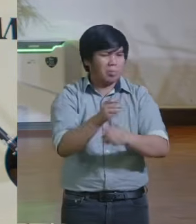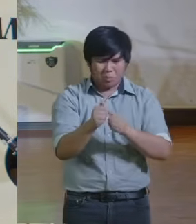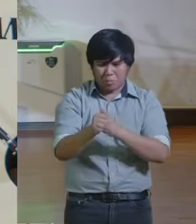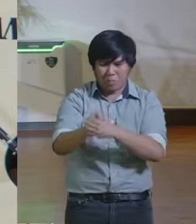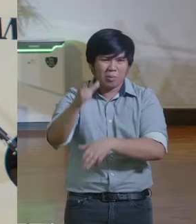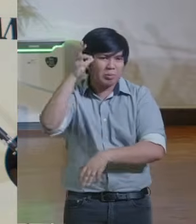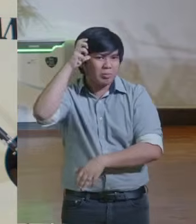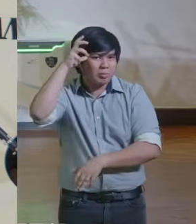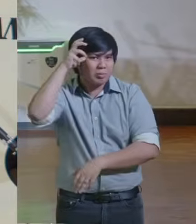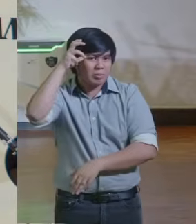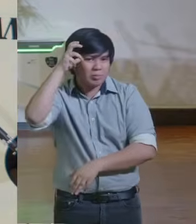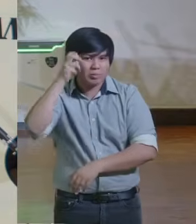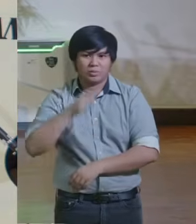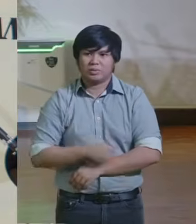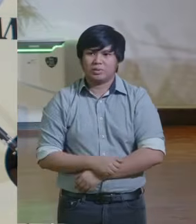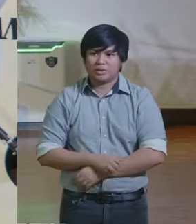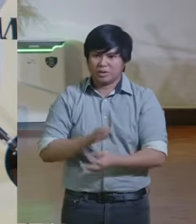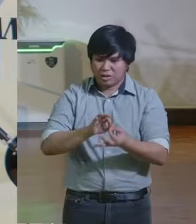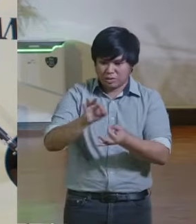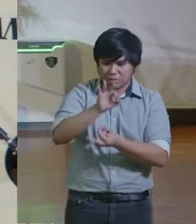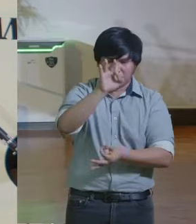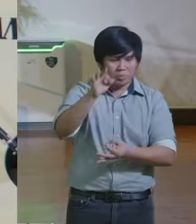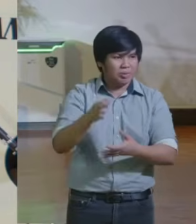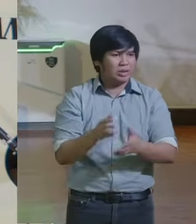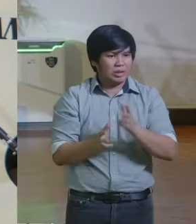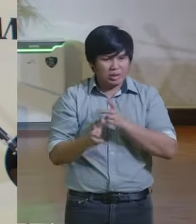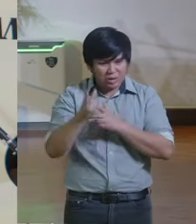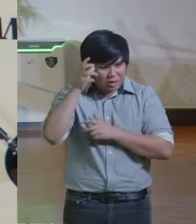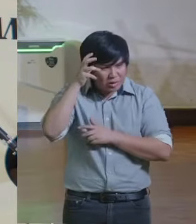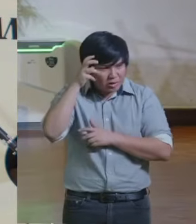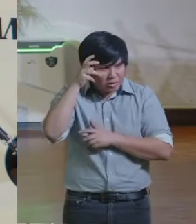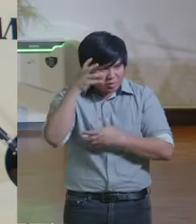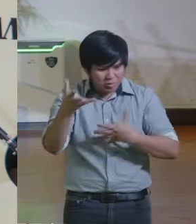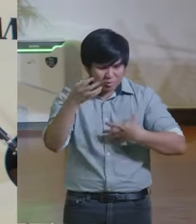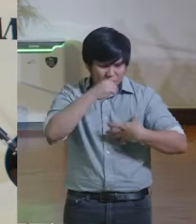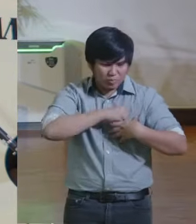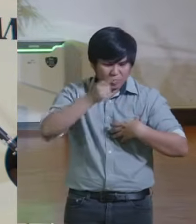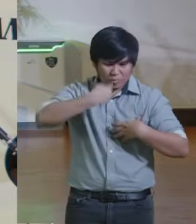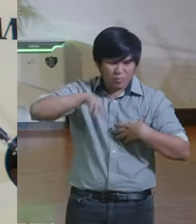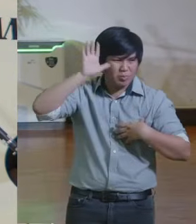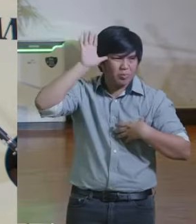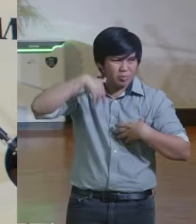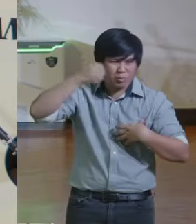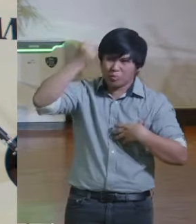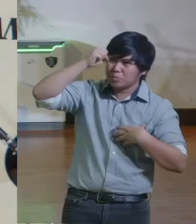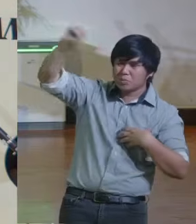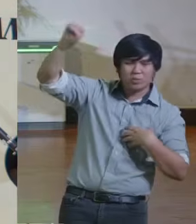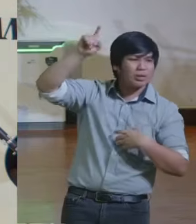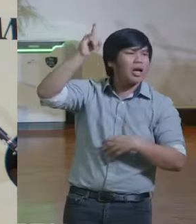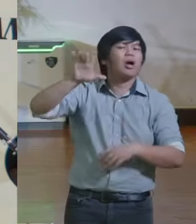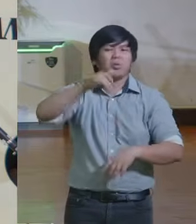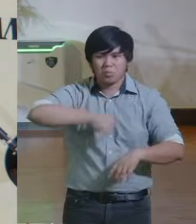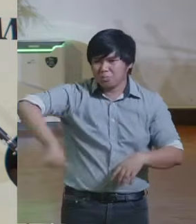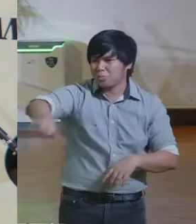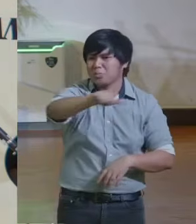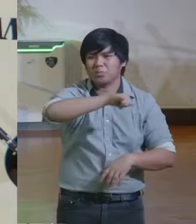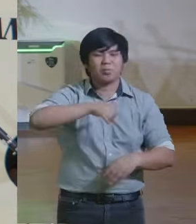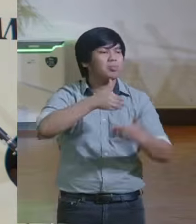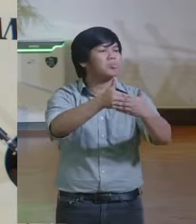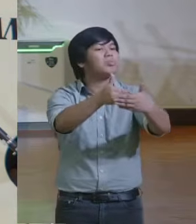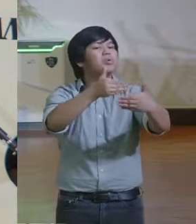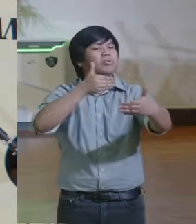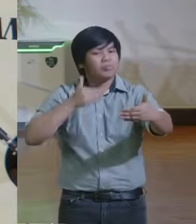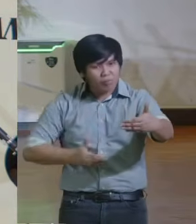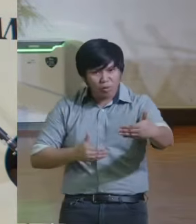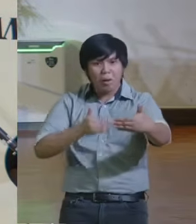of the air, the spirit that is now at work in the sons of disobedience. Tayo po lahat ganon. Bago tayo